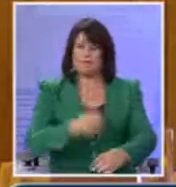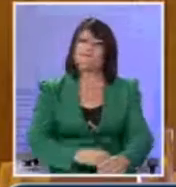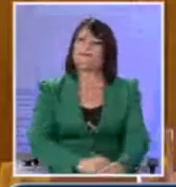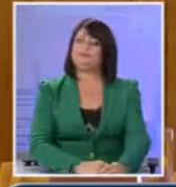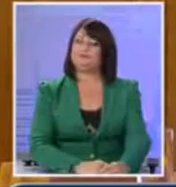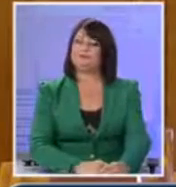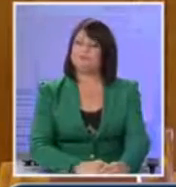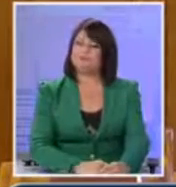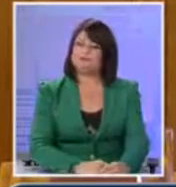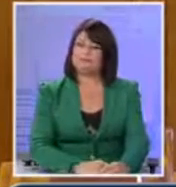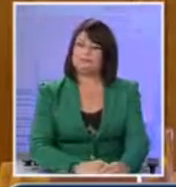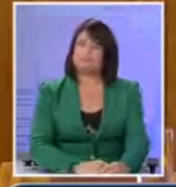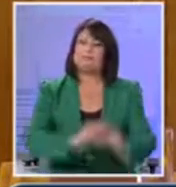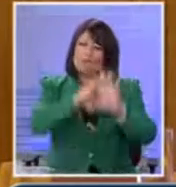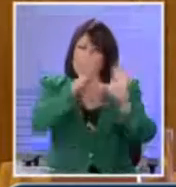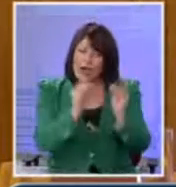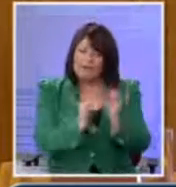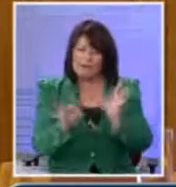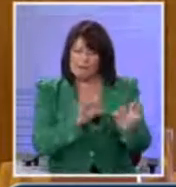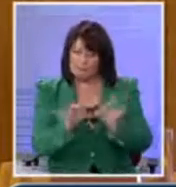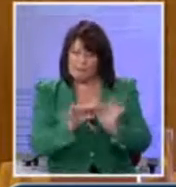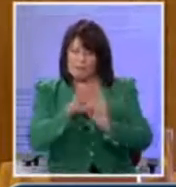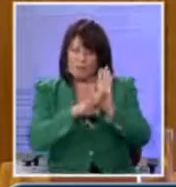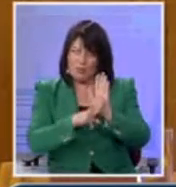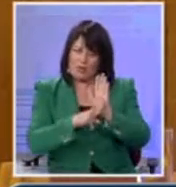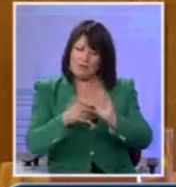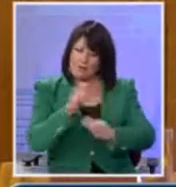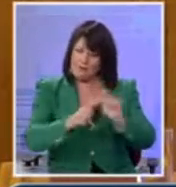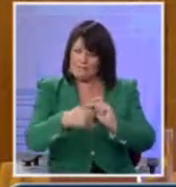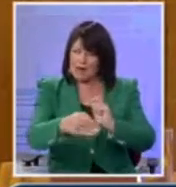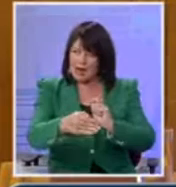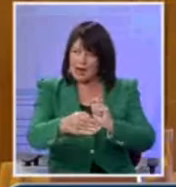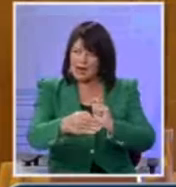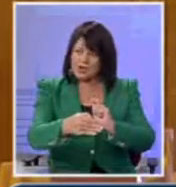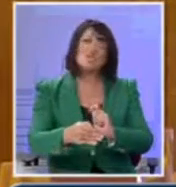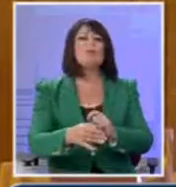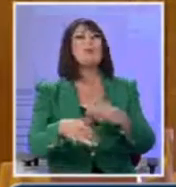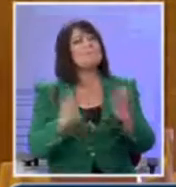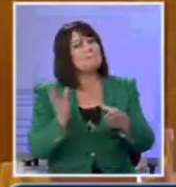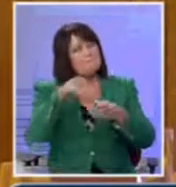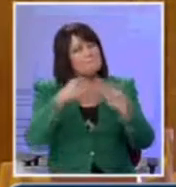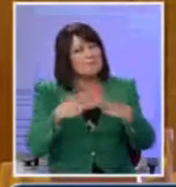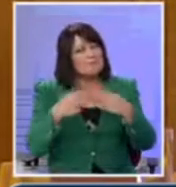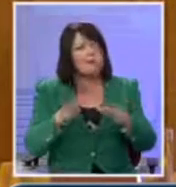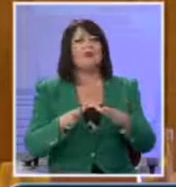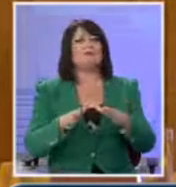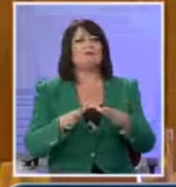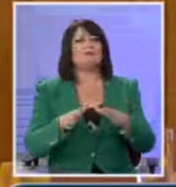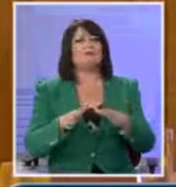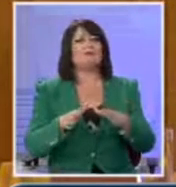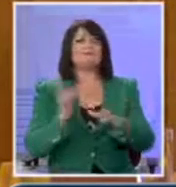Και πάνω σε αυτό τον προγραμματισμό είναι που έχουμε ήδη εντάξει